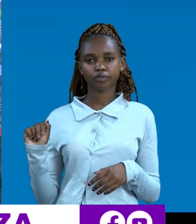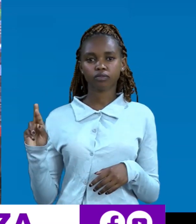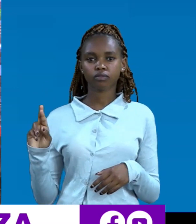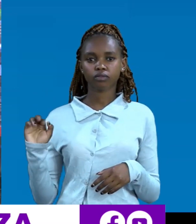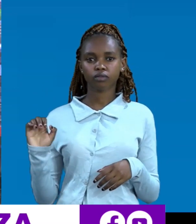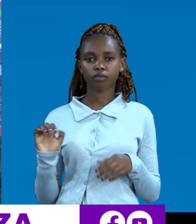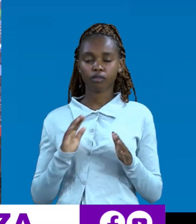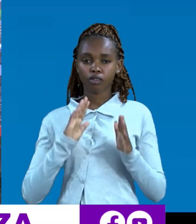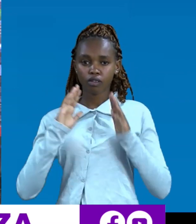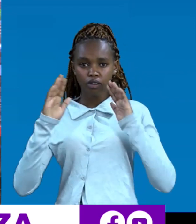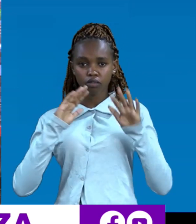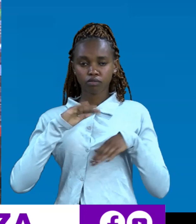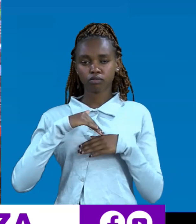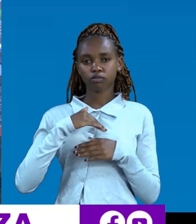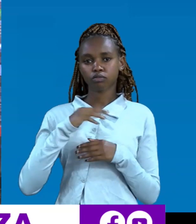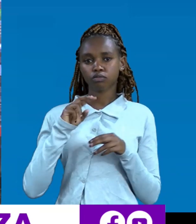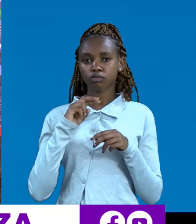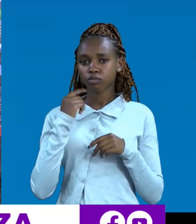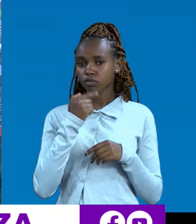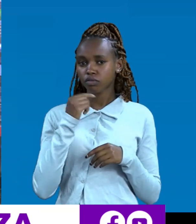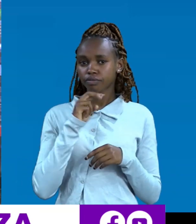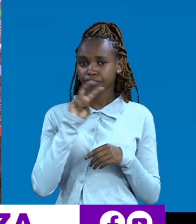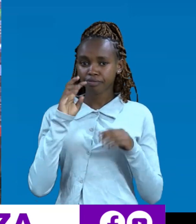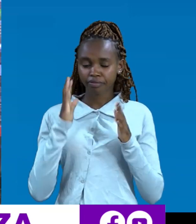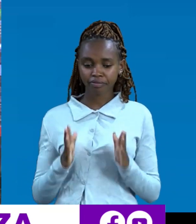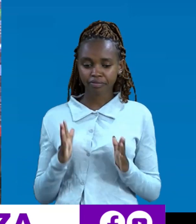up to everyone who was watching. Tunawapenda nyote. See you next Thursday. Bye.